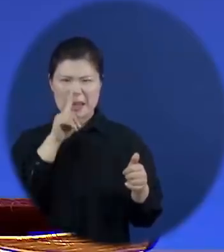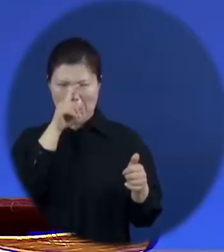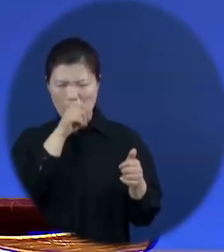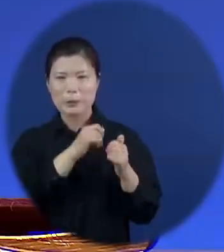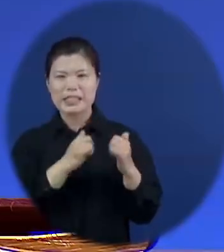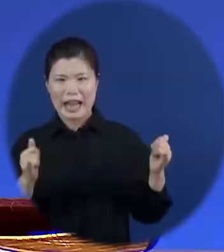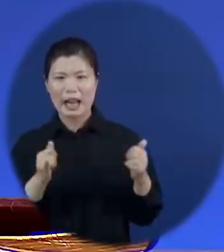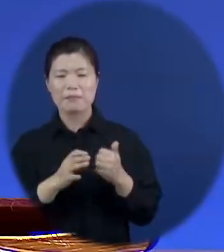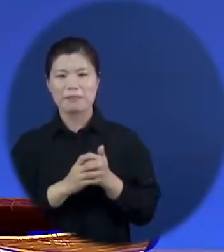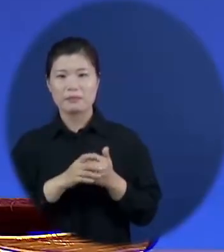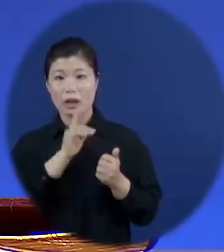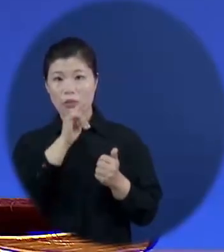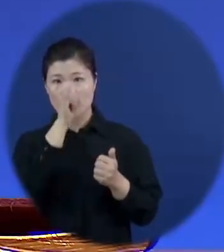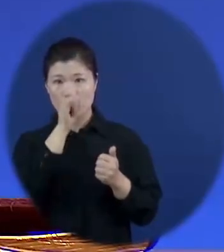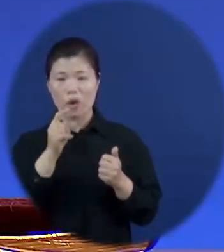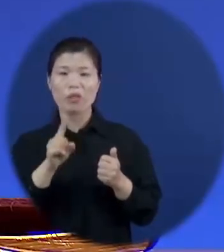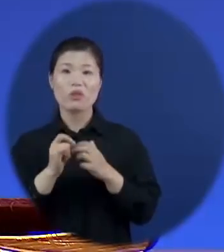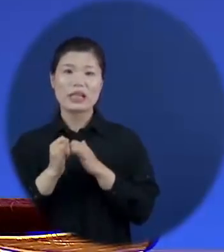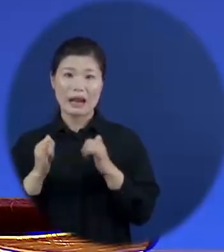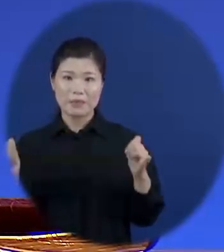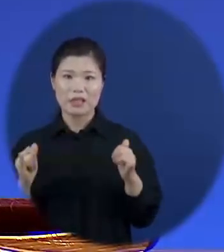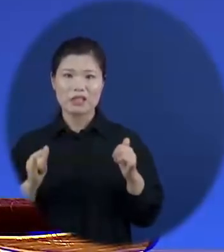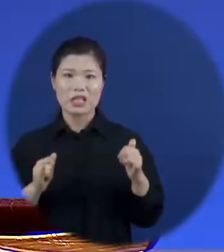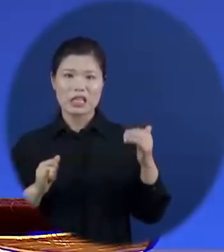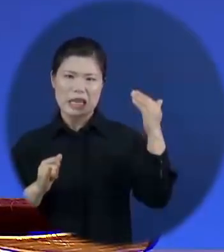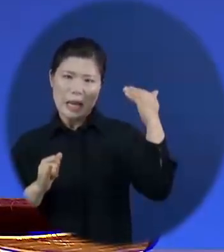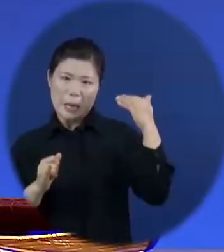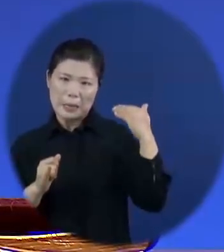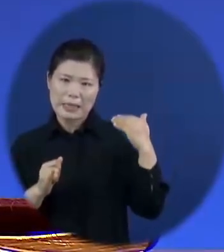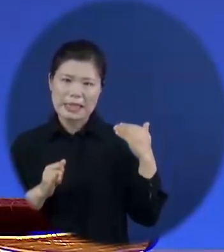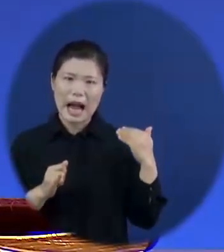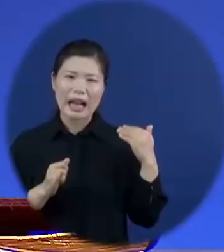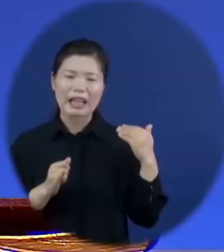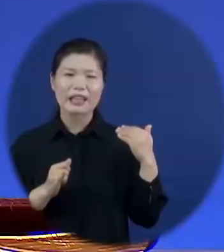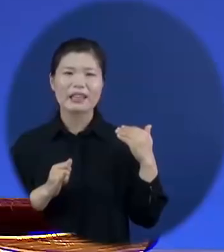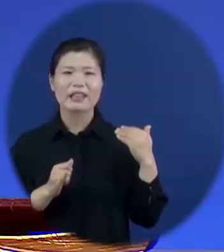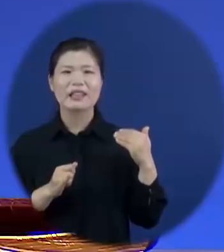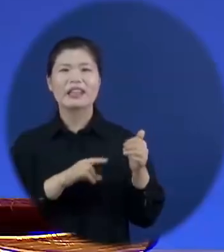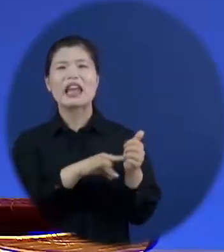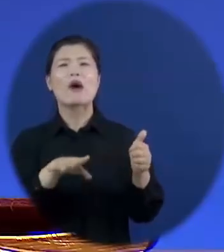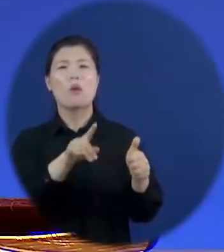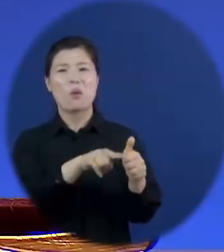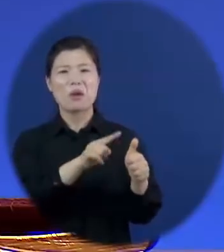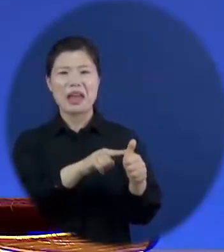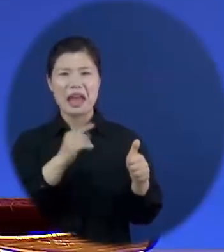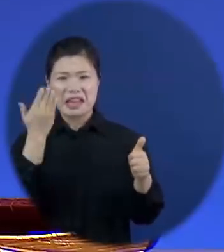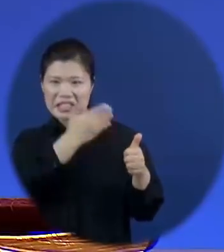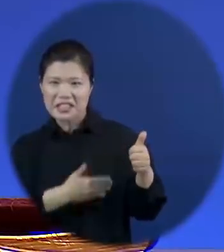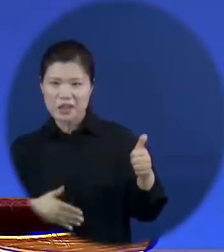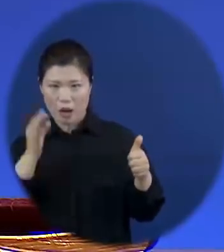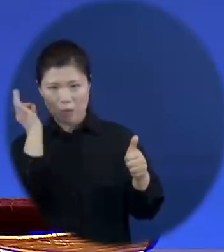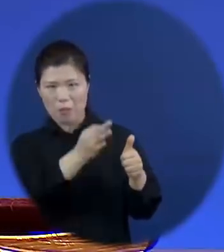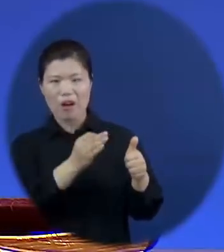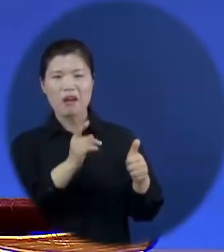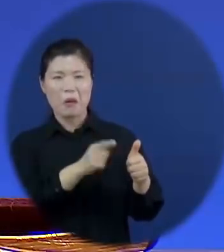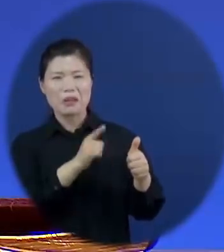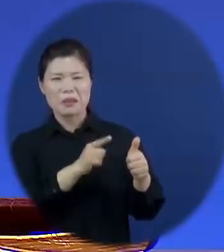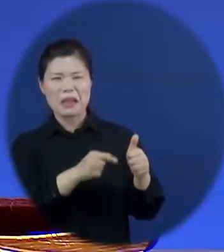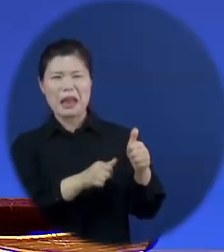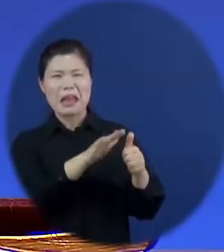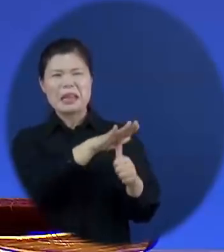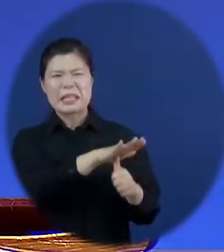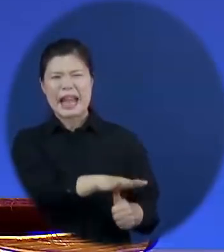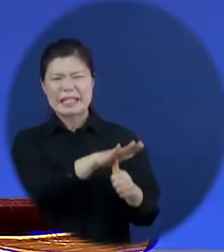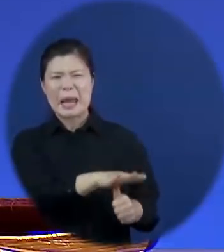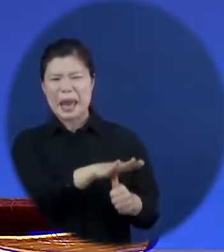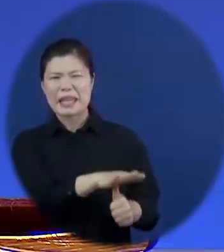세리놈, 어떤 자들은 삭개오의 신체적 약점을 건드리면서 어쩌면은